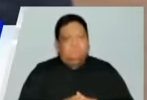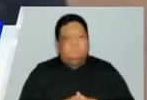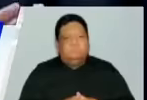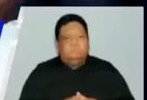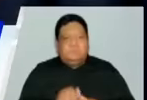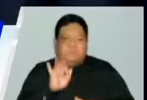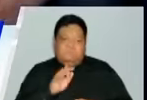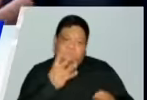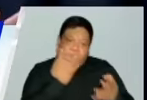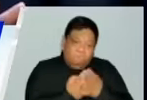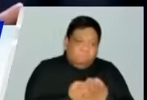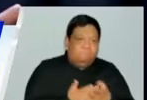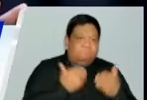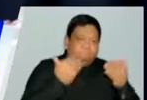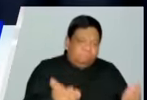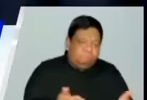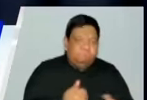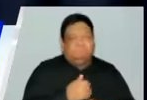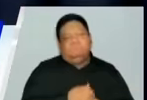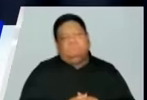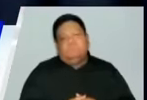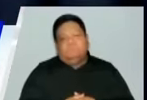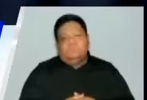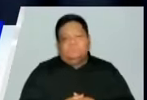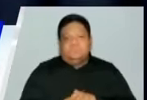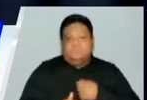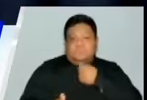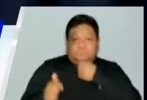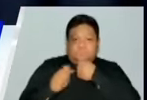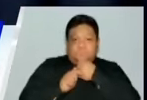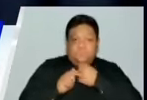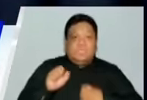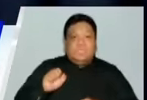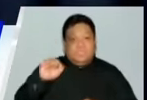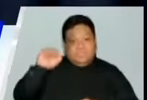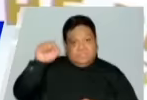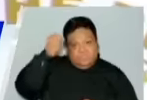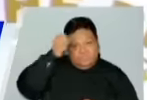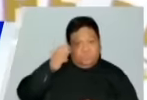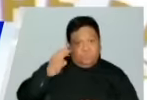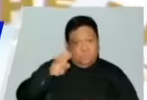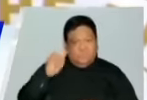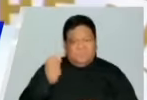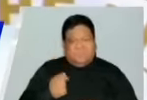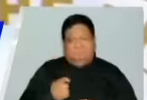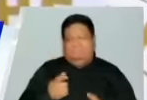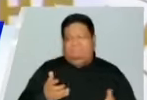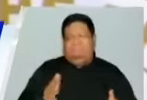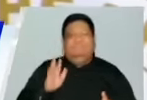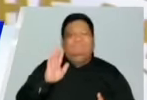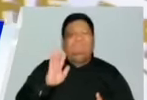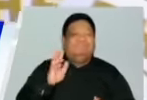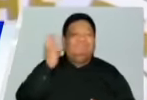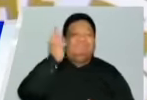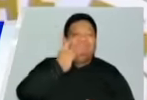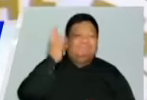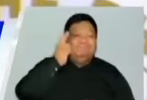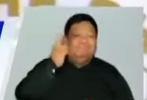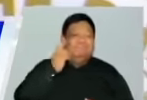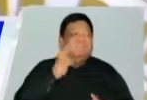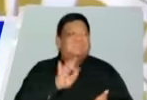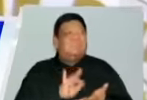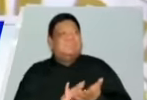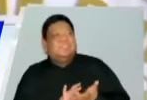request. Pero sabi ni Senadora Risa Ontiveros, gasgas na raw at hindi katanggap-tanggap ang medical condition bilang